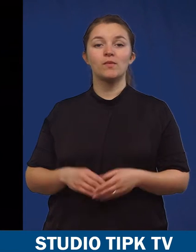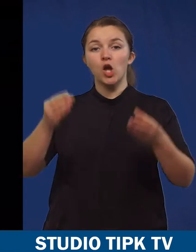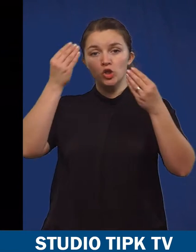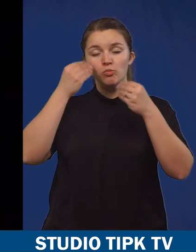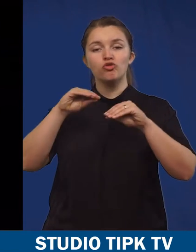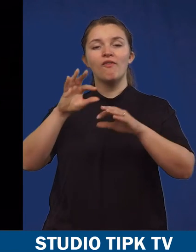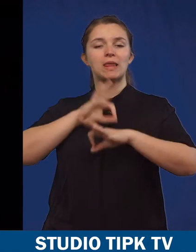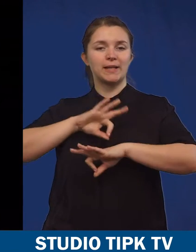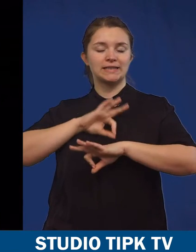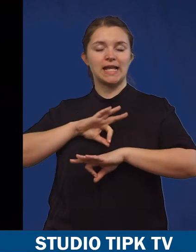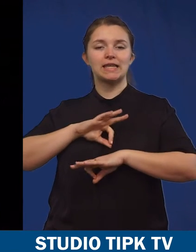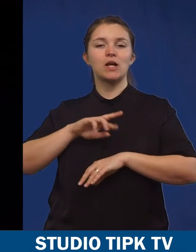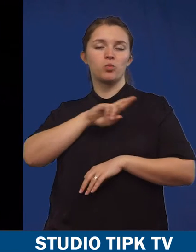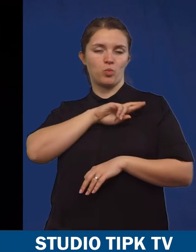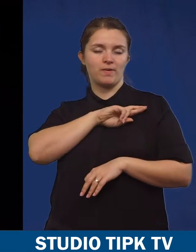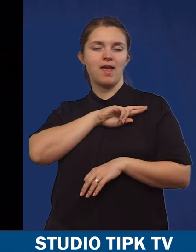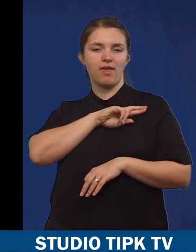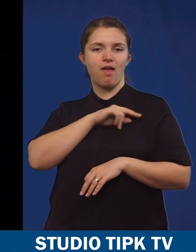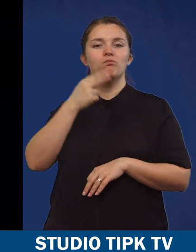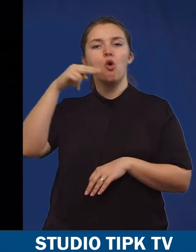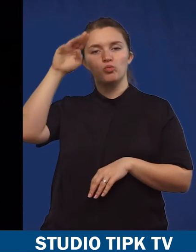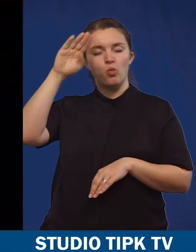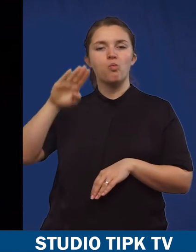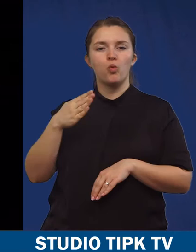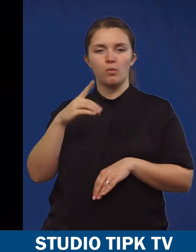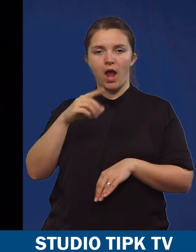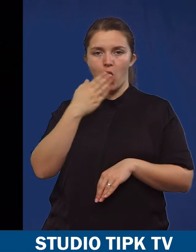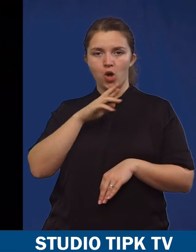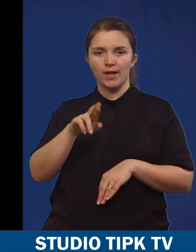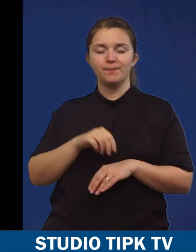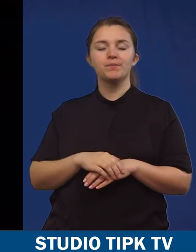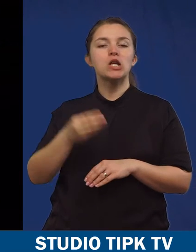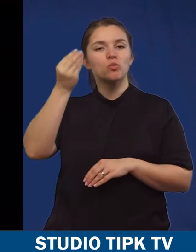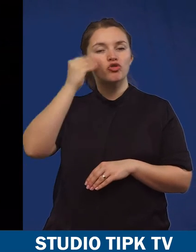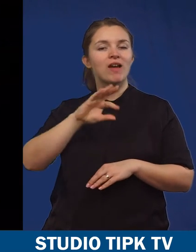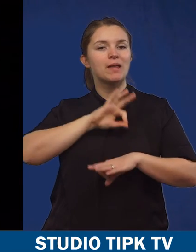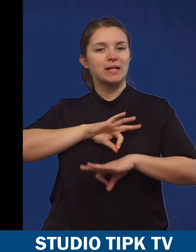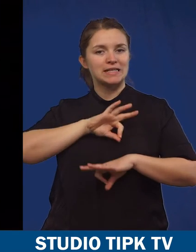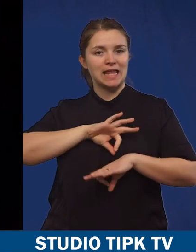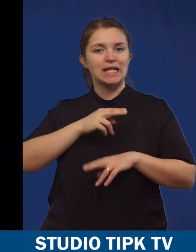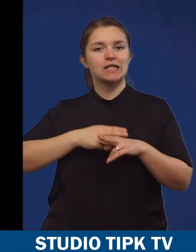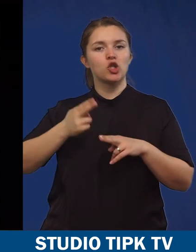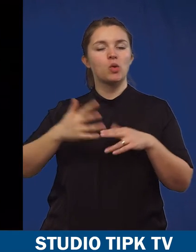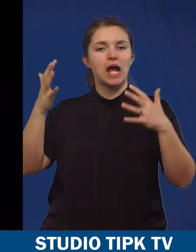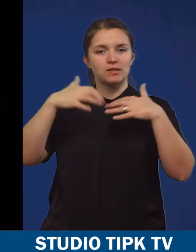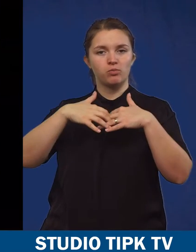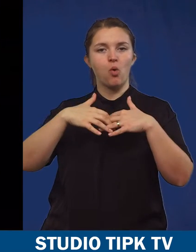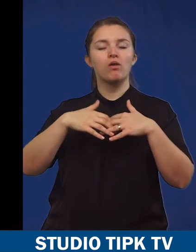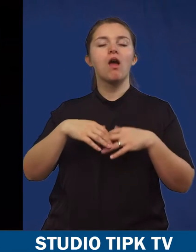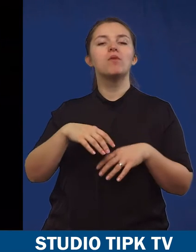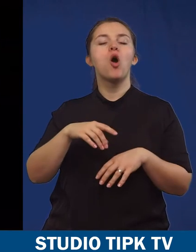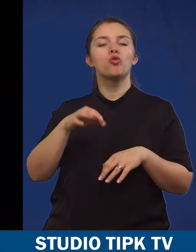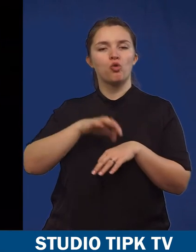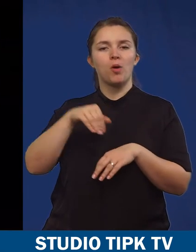Spoštovani predsednik republike, gospod Borut Pahor, spoštovani predsednik Državnega zbora, dr. Milan